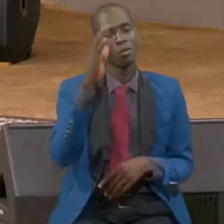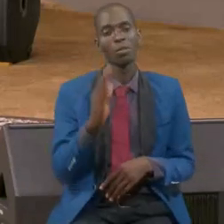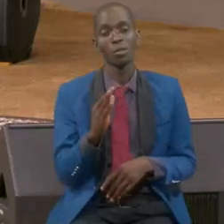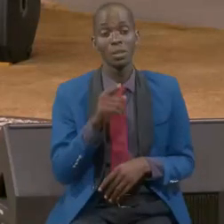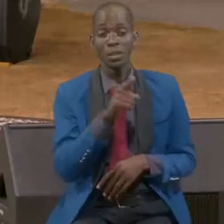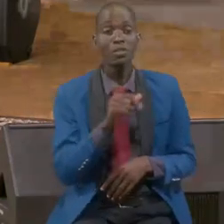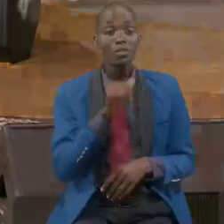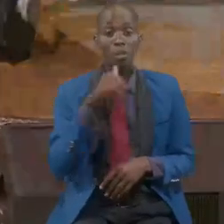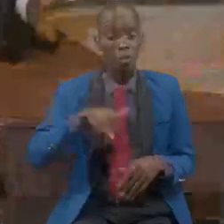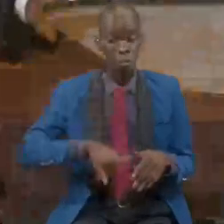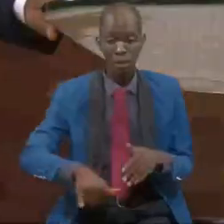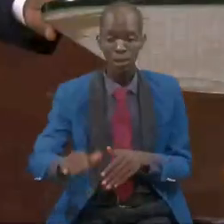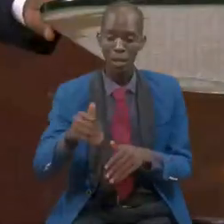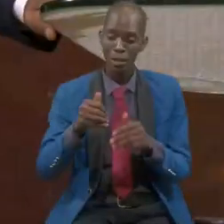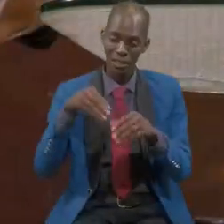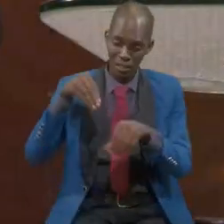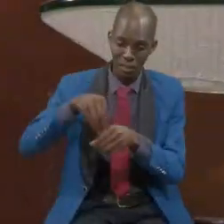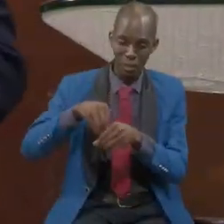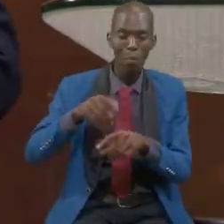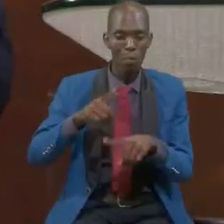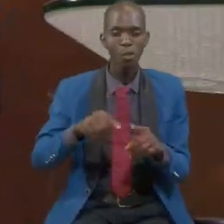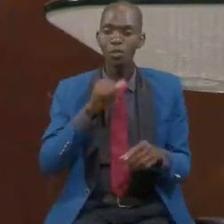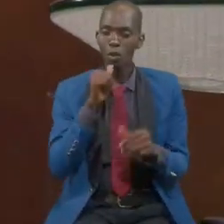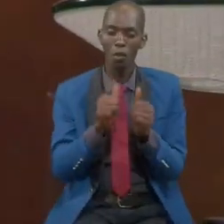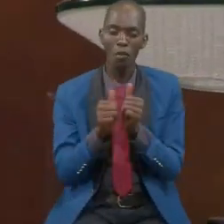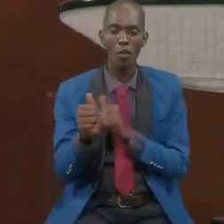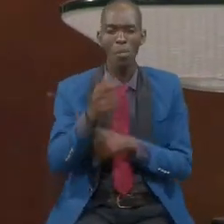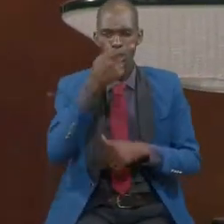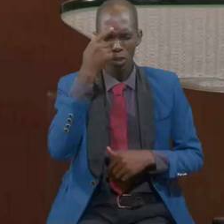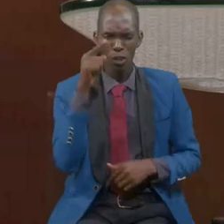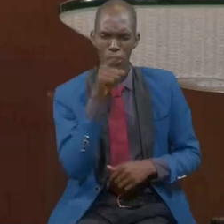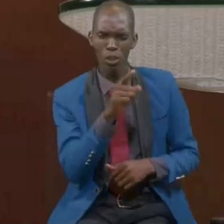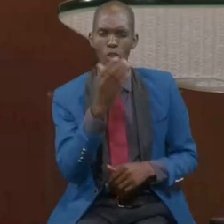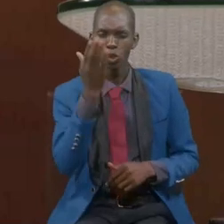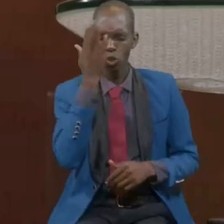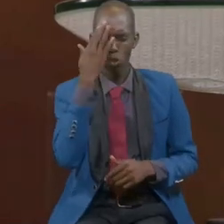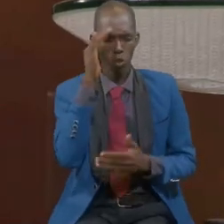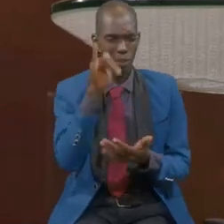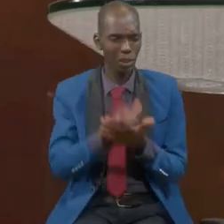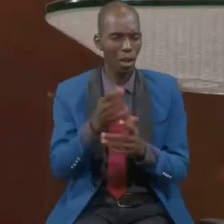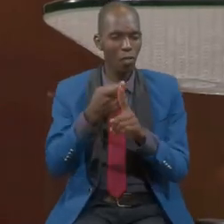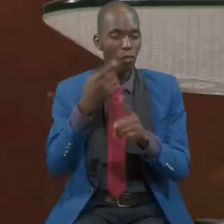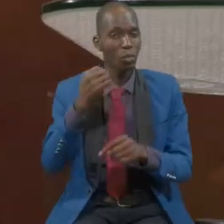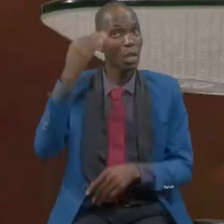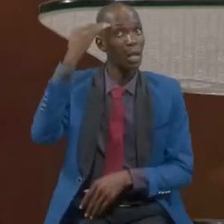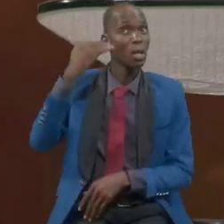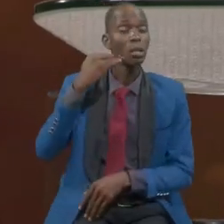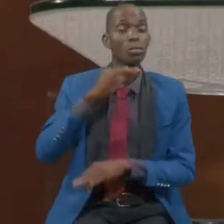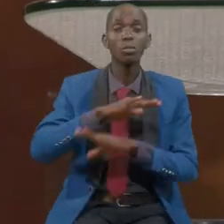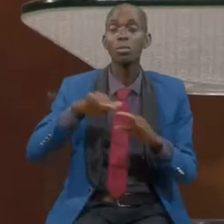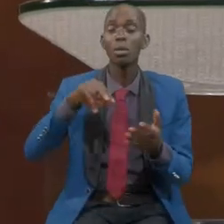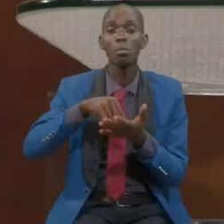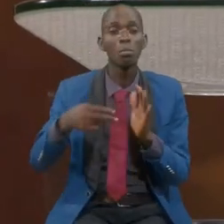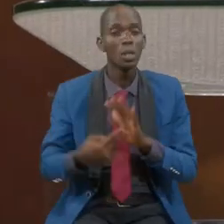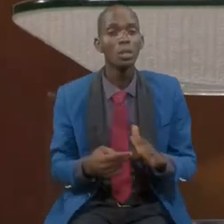Il n'est pas encore dans le royaume, mais il n'est pas loin. Parce qu'il connaît cela mentalement, ne veut pas